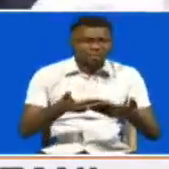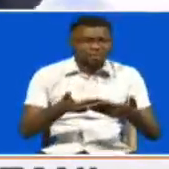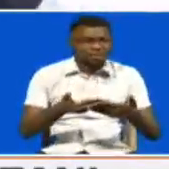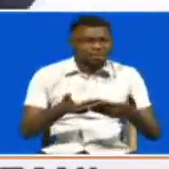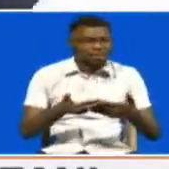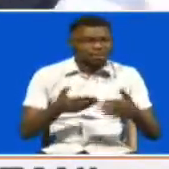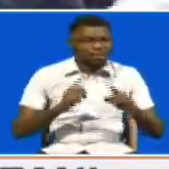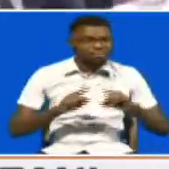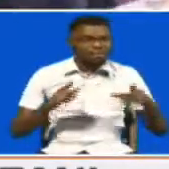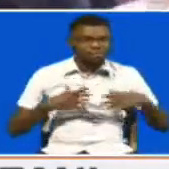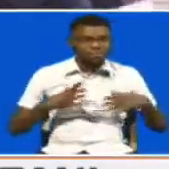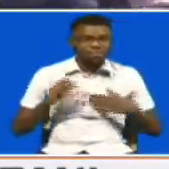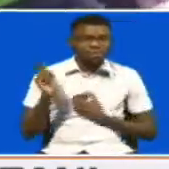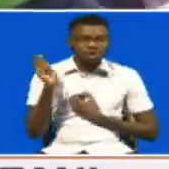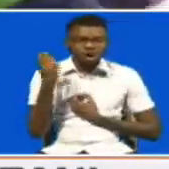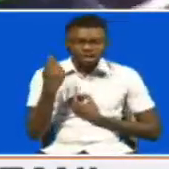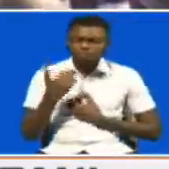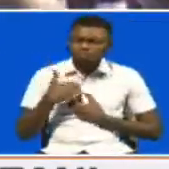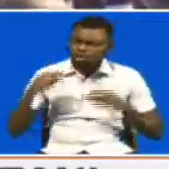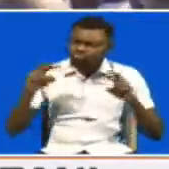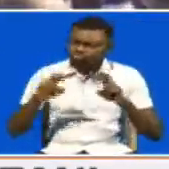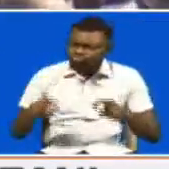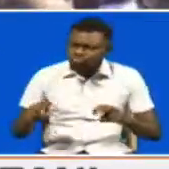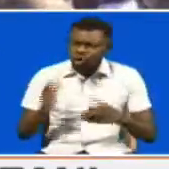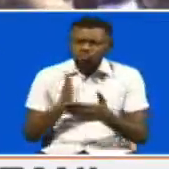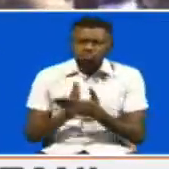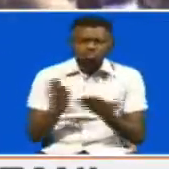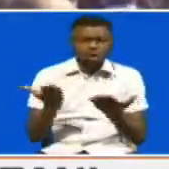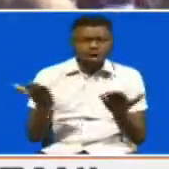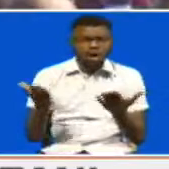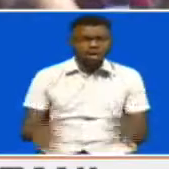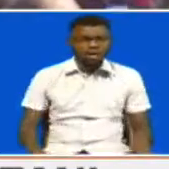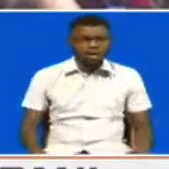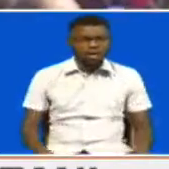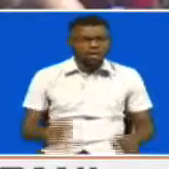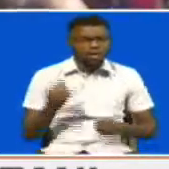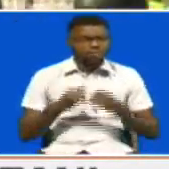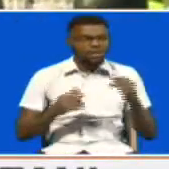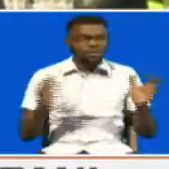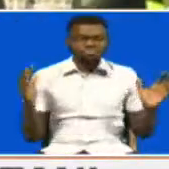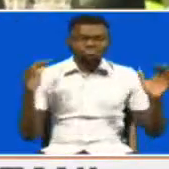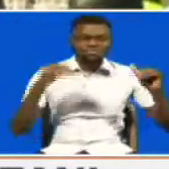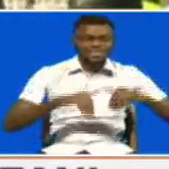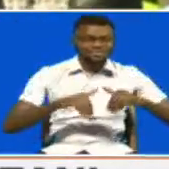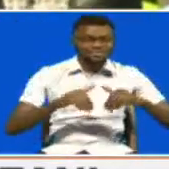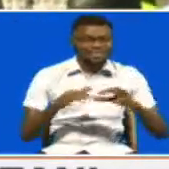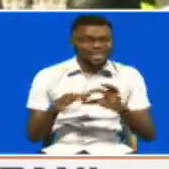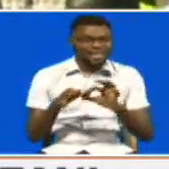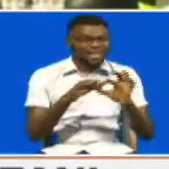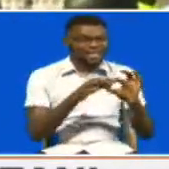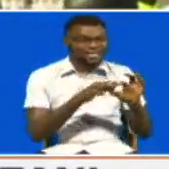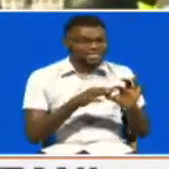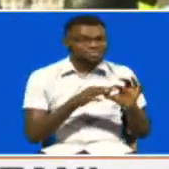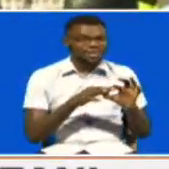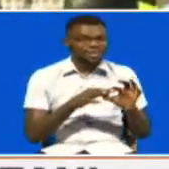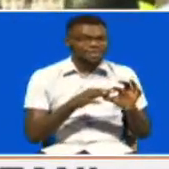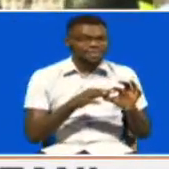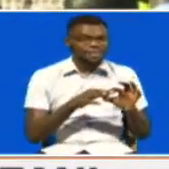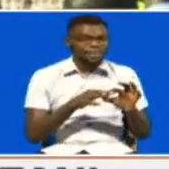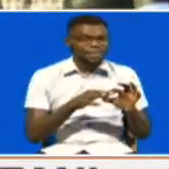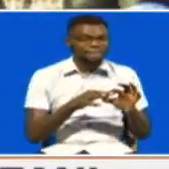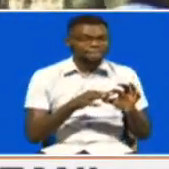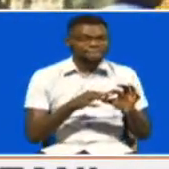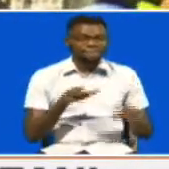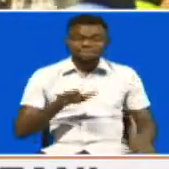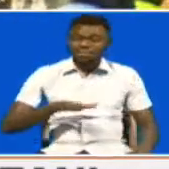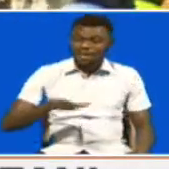wasaidike. Wa hakiki ili kusudi ukweli ipatikane. Naam, ndio mkutano wa mwisho wa muungano wa Azimio la Umoja One Kenya